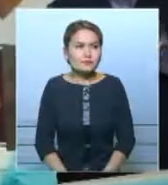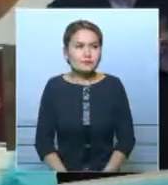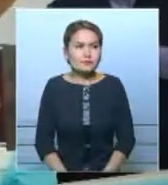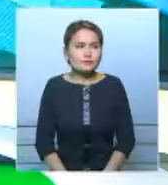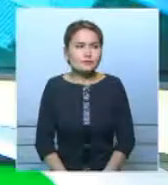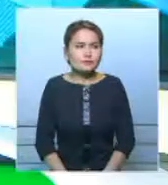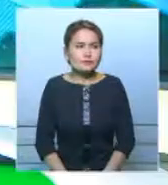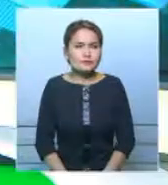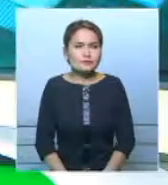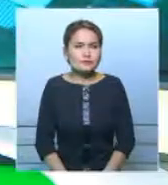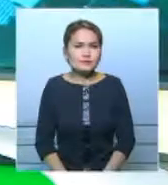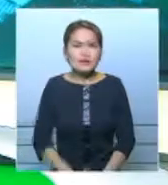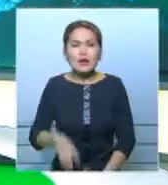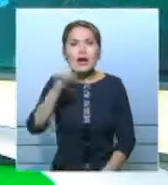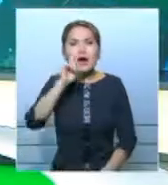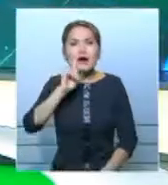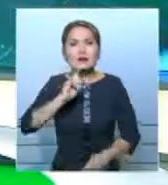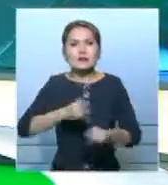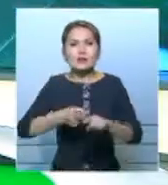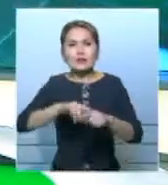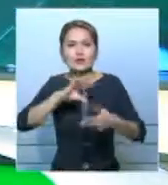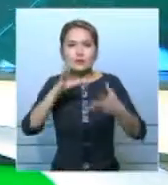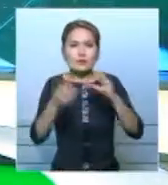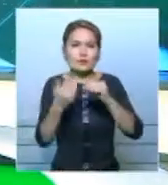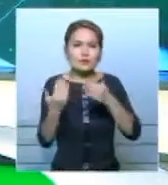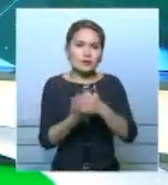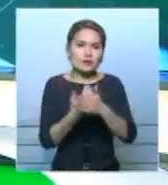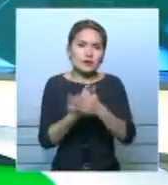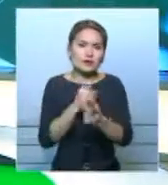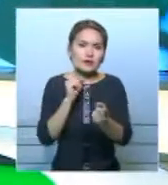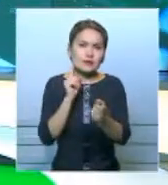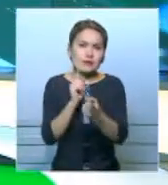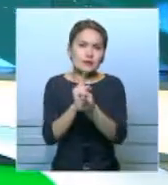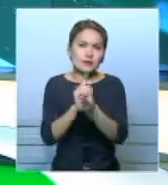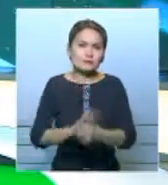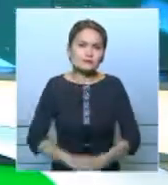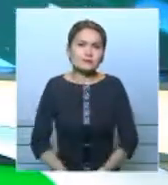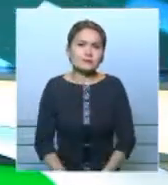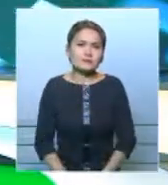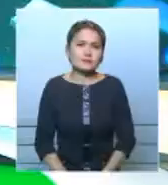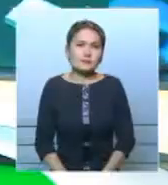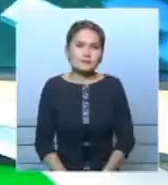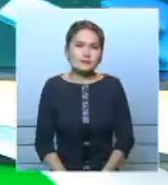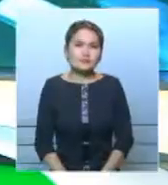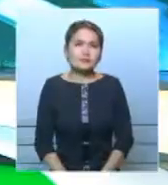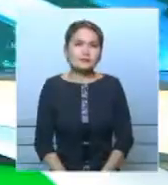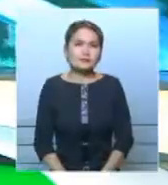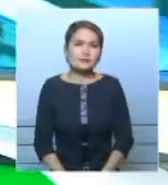Әзірге айтарымыз осы. Арнамыздан алыстамаңыздар. Әр шаңырақта біздің арнамыз болады.